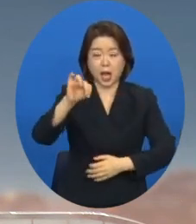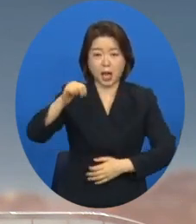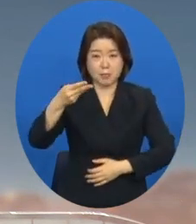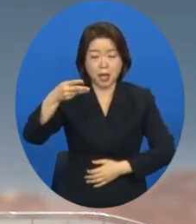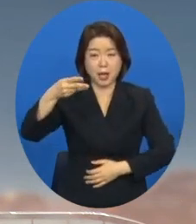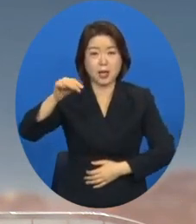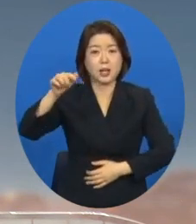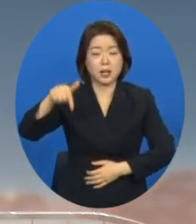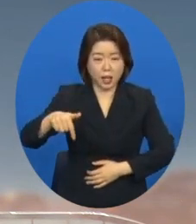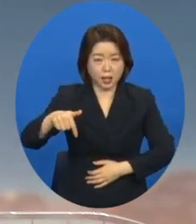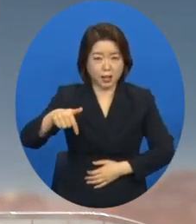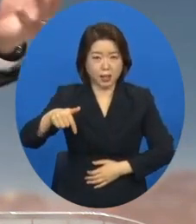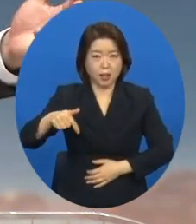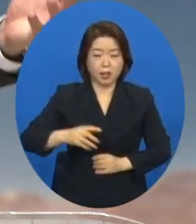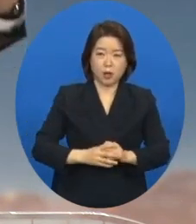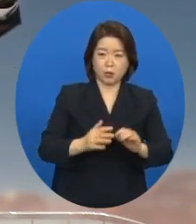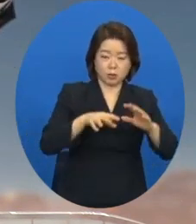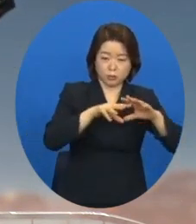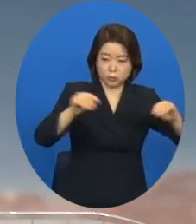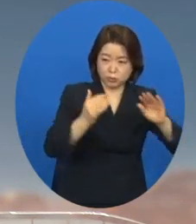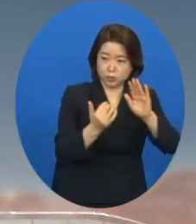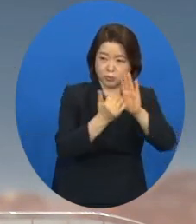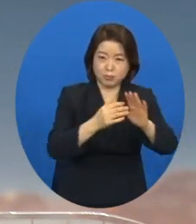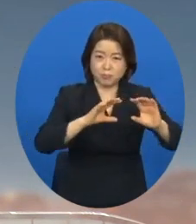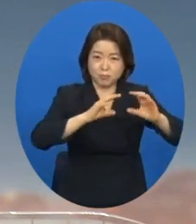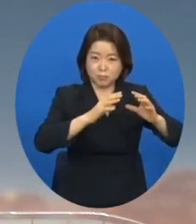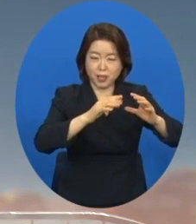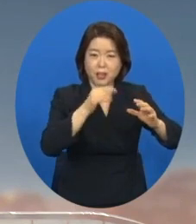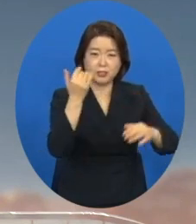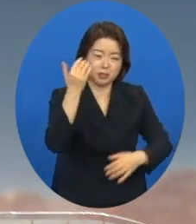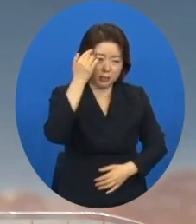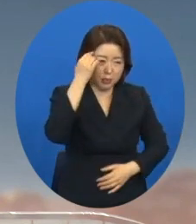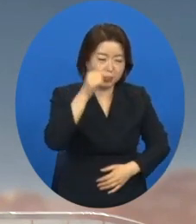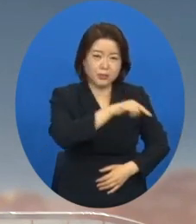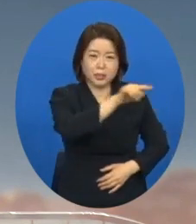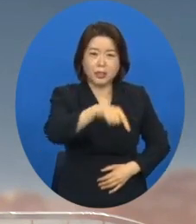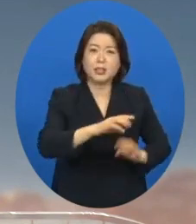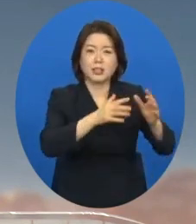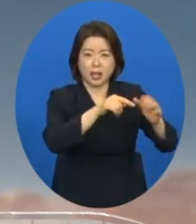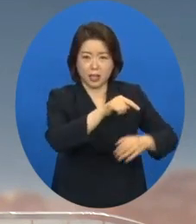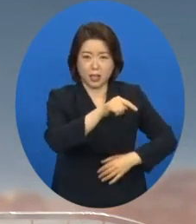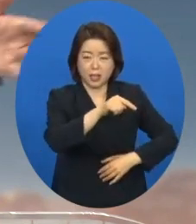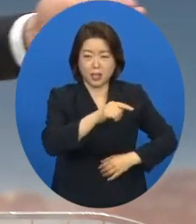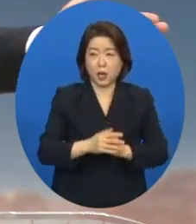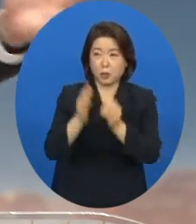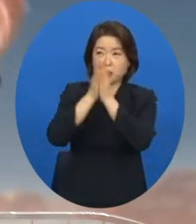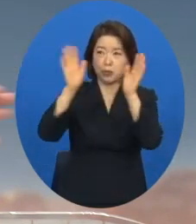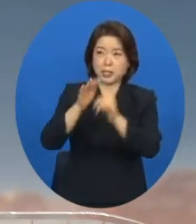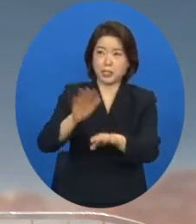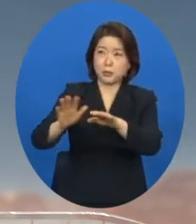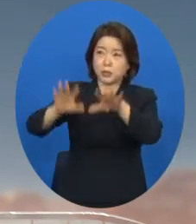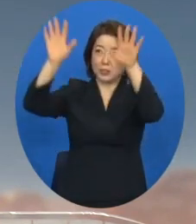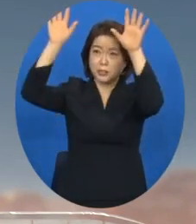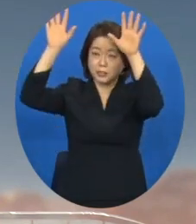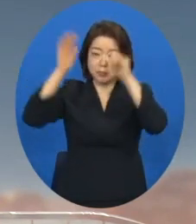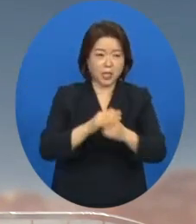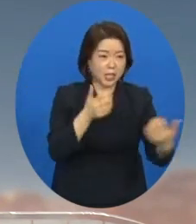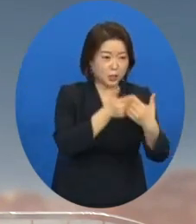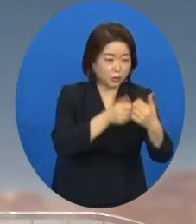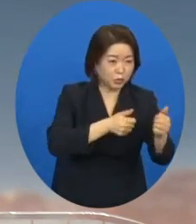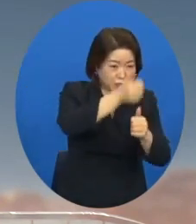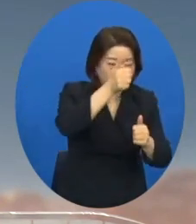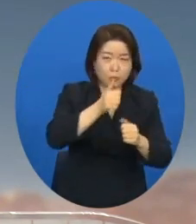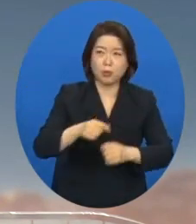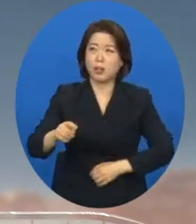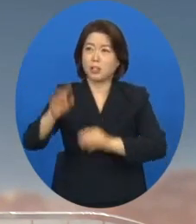기억나십니까? 그때 모세는 아론과 훌의 도움을 입어서 언덕에서 기도를 하고 손을 들면 여호수아는 전투를 하다가 이기고 내리면 지고 이제 그 전투